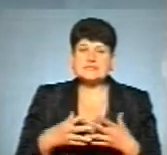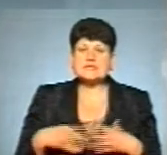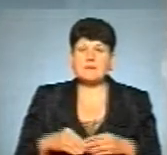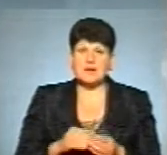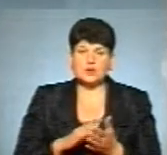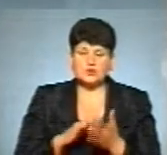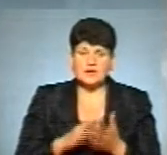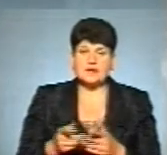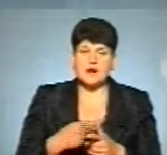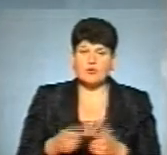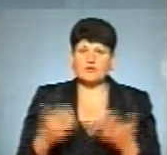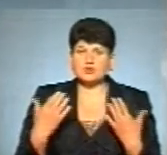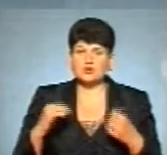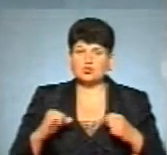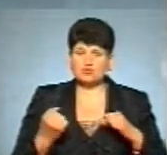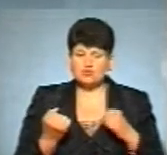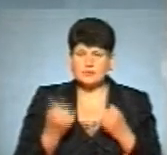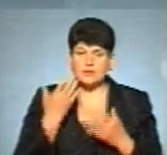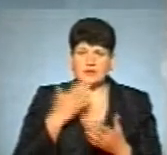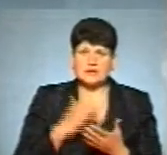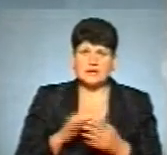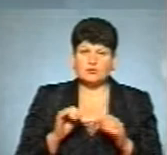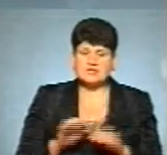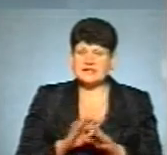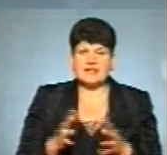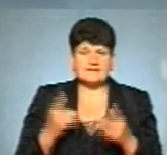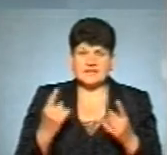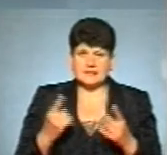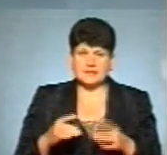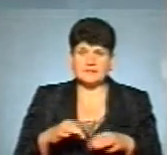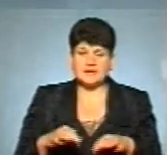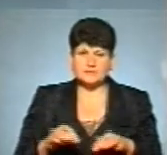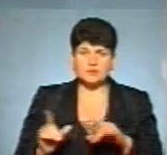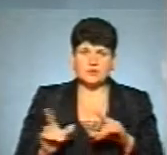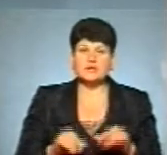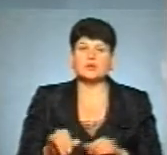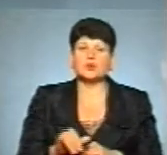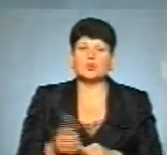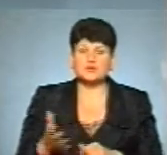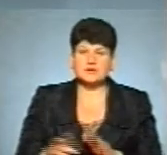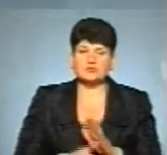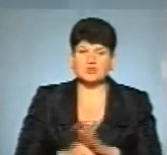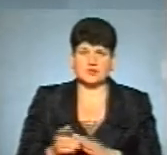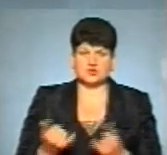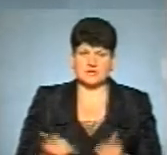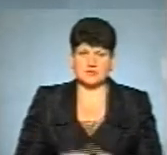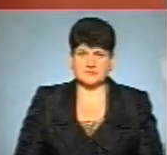або відпочинок з друзями, коли є можливість невеликим транспортом їхати кудись, це вже в принципі починаючи від зараз.